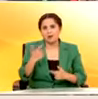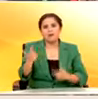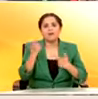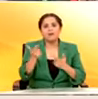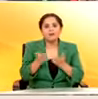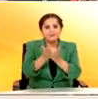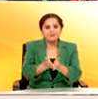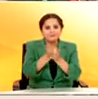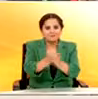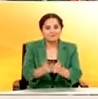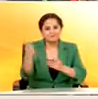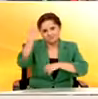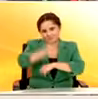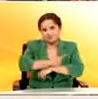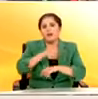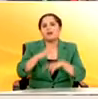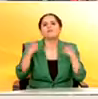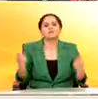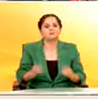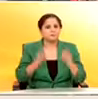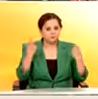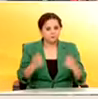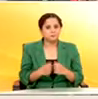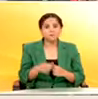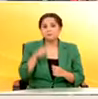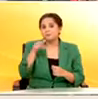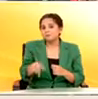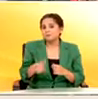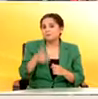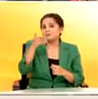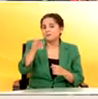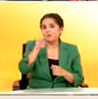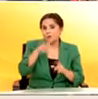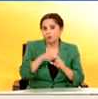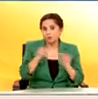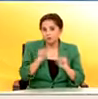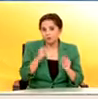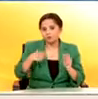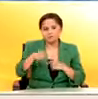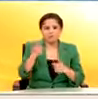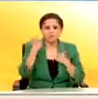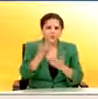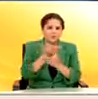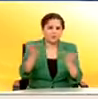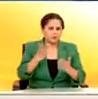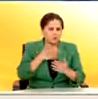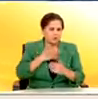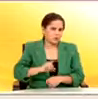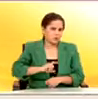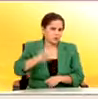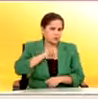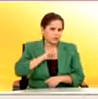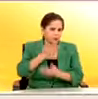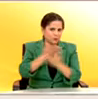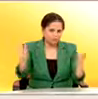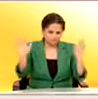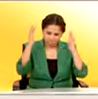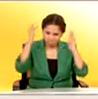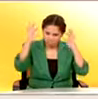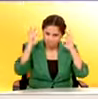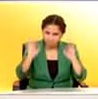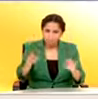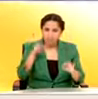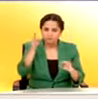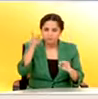नौसेना दिवस भी मनाने जा रहे हैं। ये अवसर हमारे सैनिकों के अदम्य साहस और पराक्रम